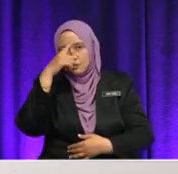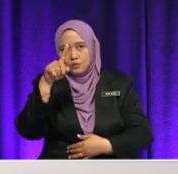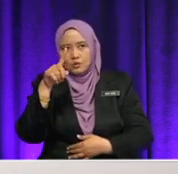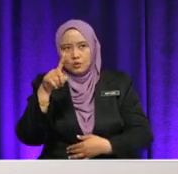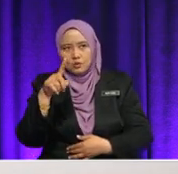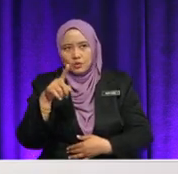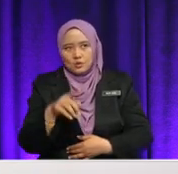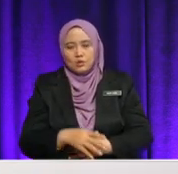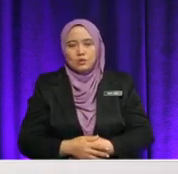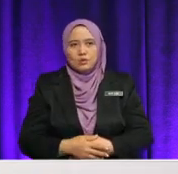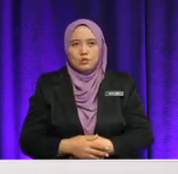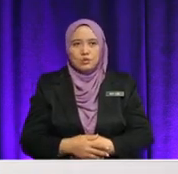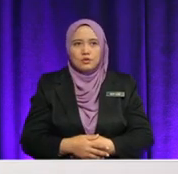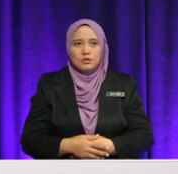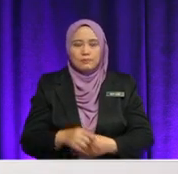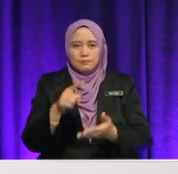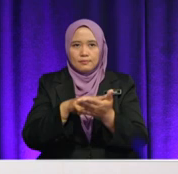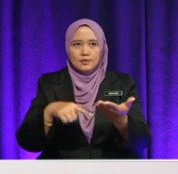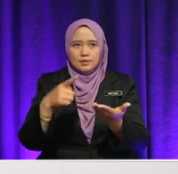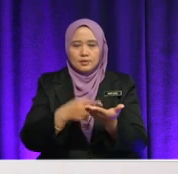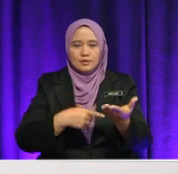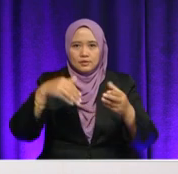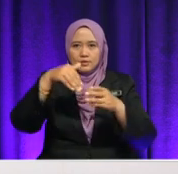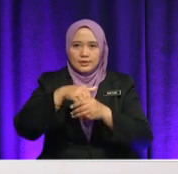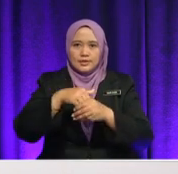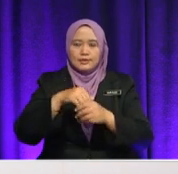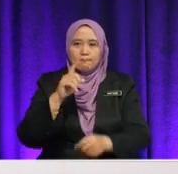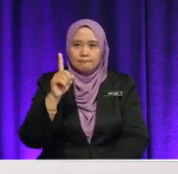buku negeri